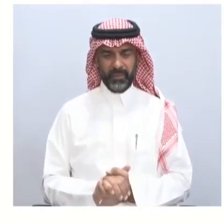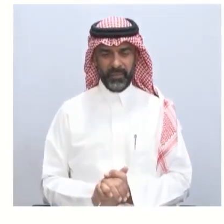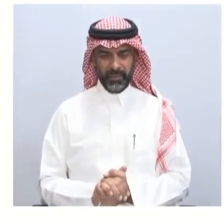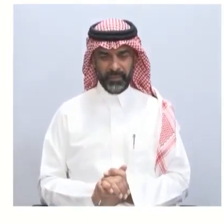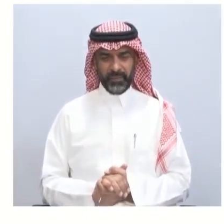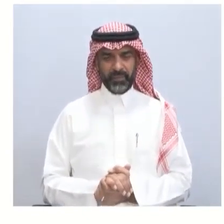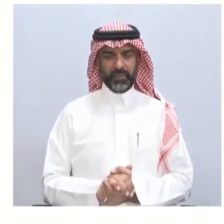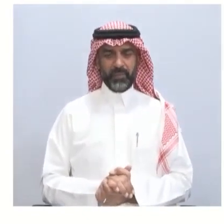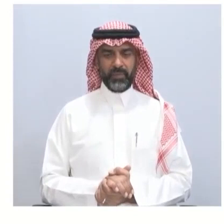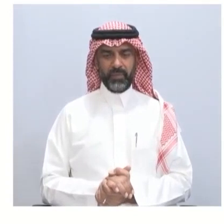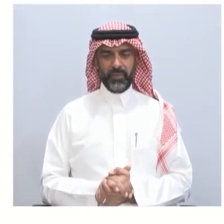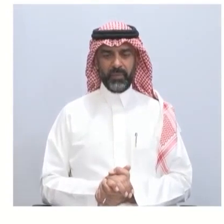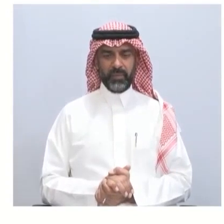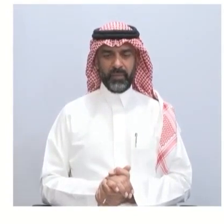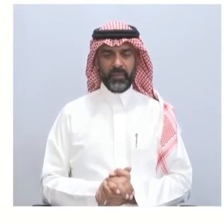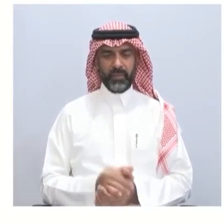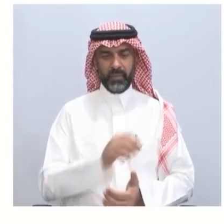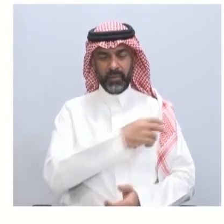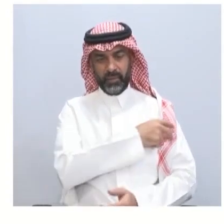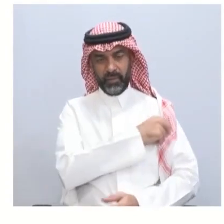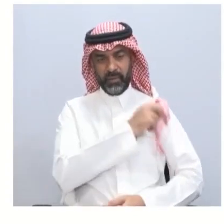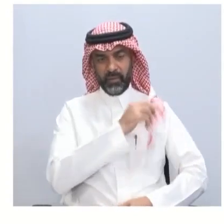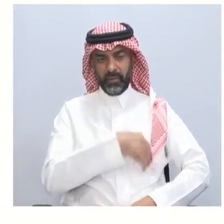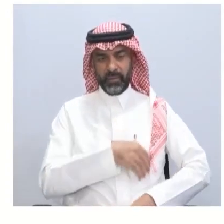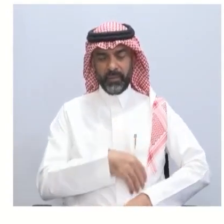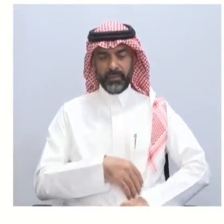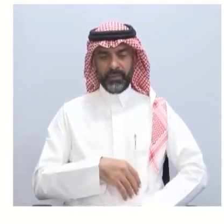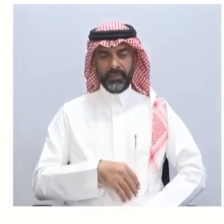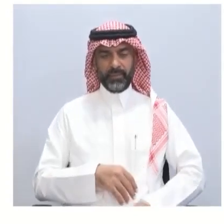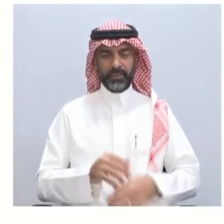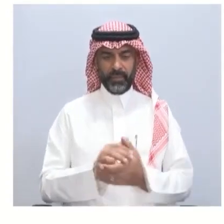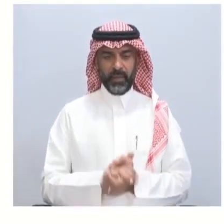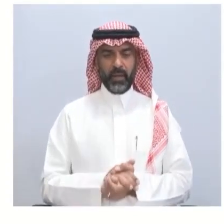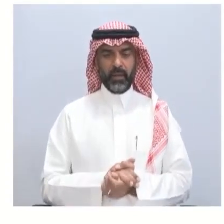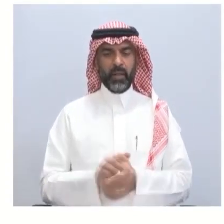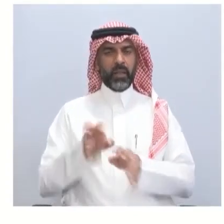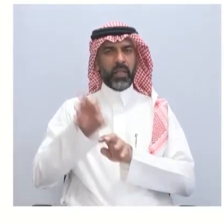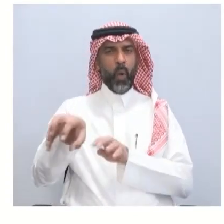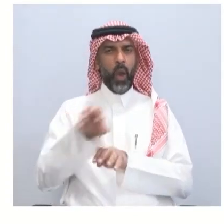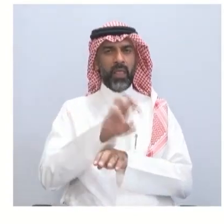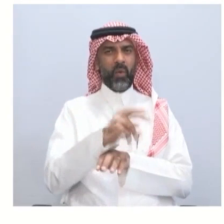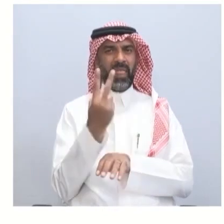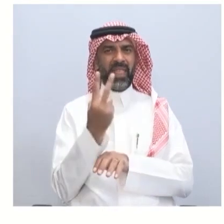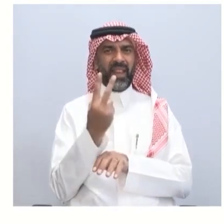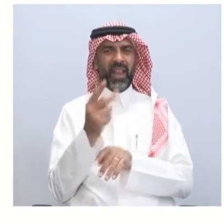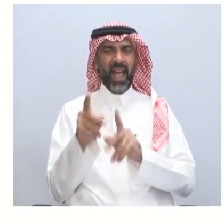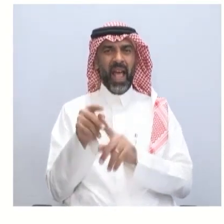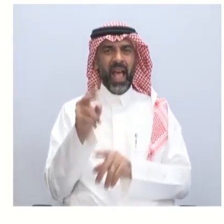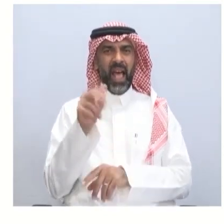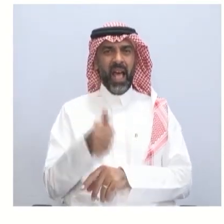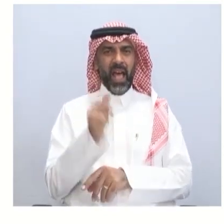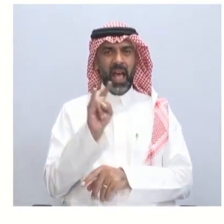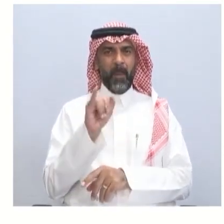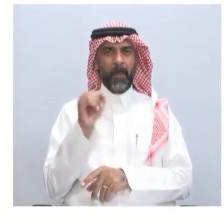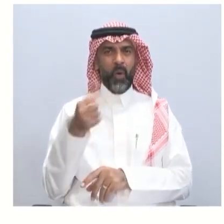الدوله العباسيه وتلتها عفوا الدوله الامويه وتلتها الدوله العباسيه اهملت هذه